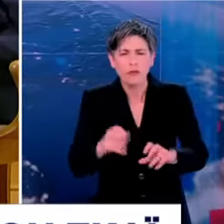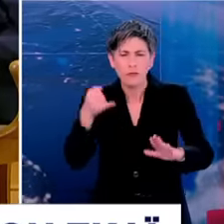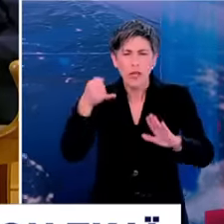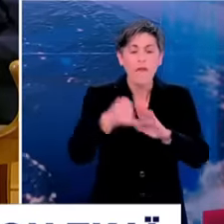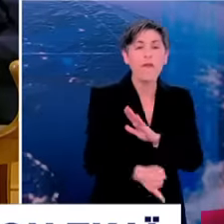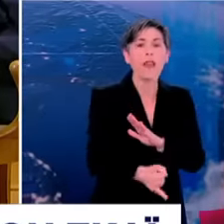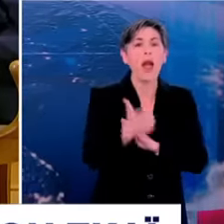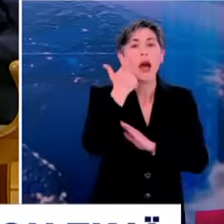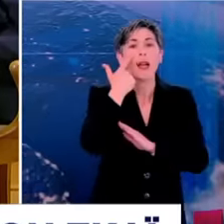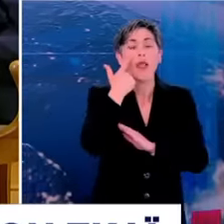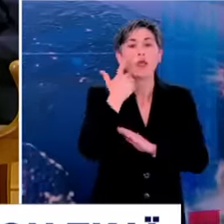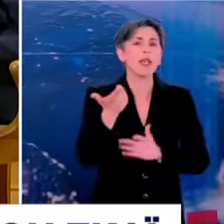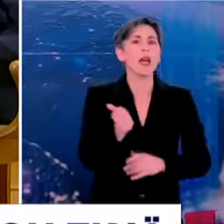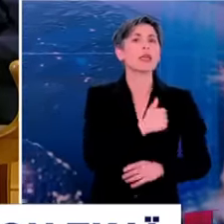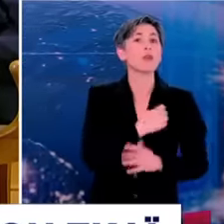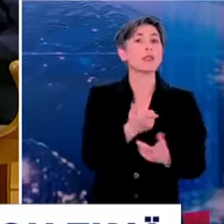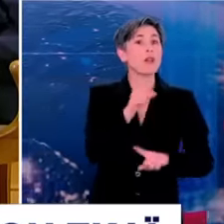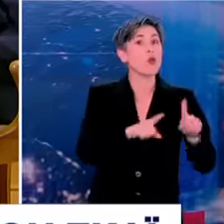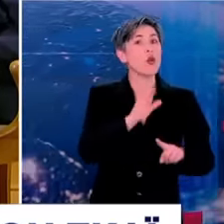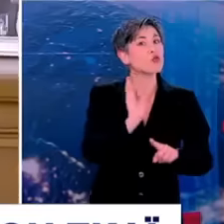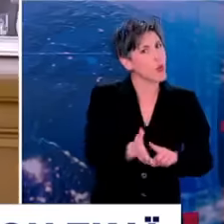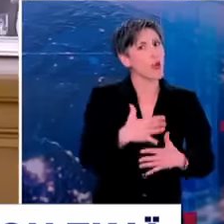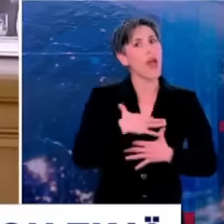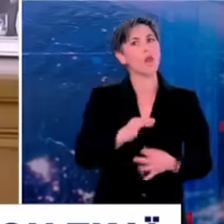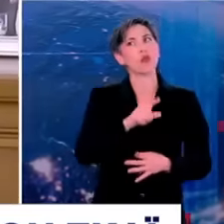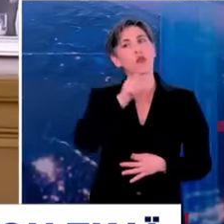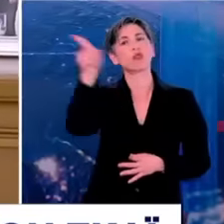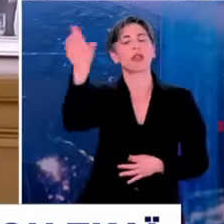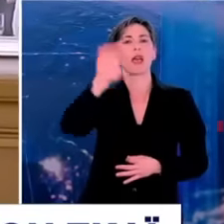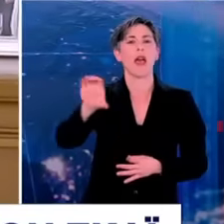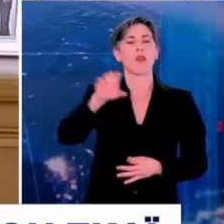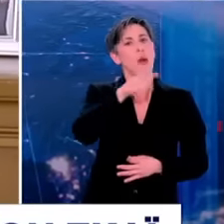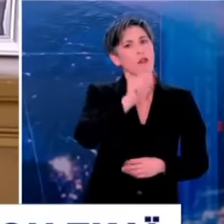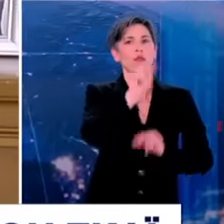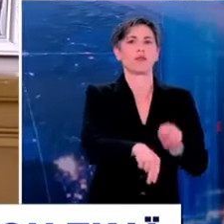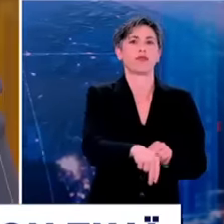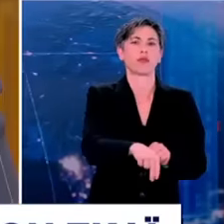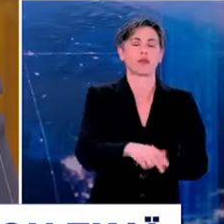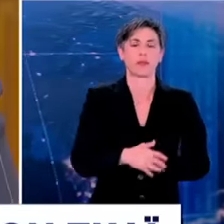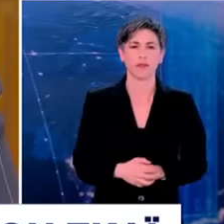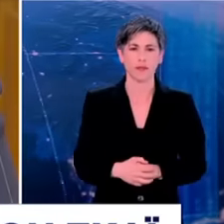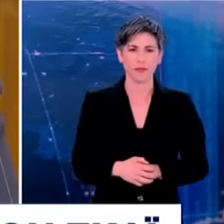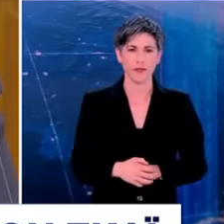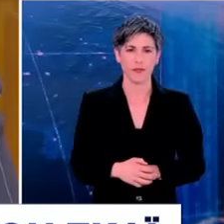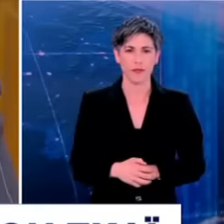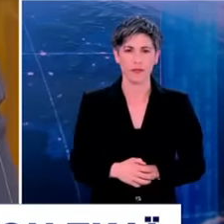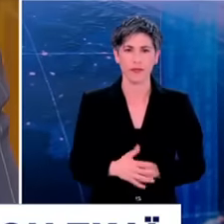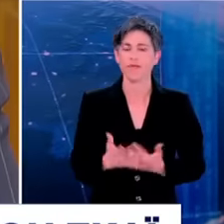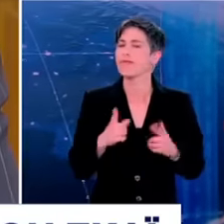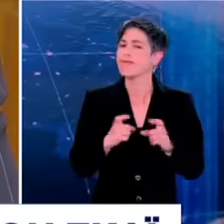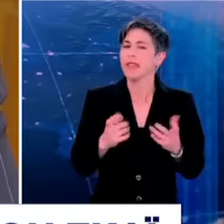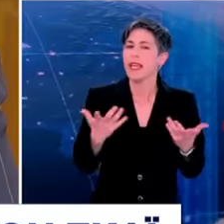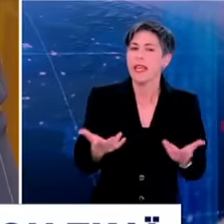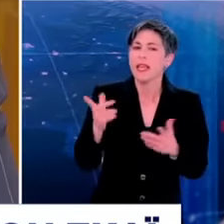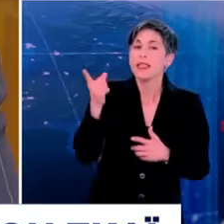κριτήριο το ποιος ή ποια πιστεύουν οι ίδιοι ότι μπορεί καλύτερα να τους εκπροσωπήσει την επόμενη μέρα. Και ποιο ποσοστό, κύριε Πρόεδρε, θα